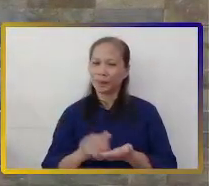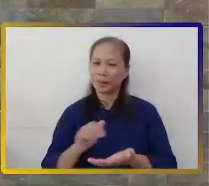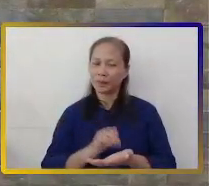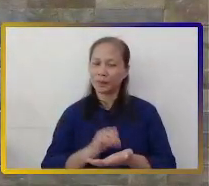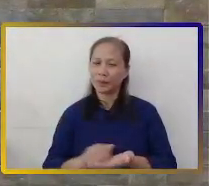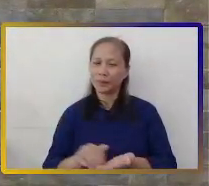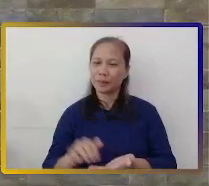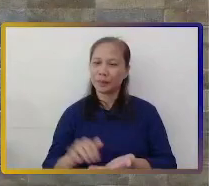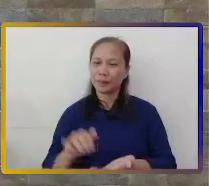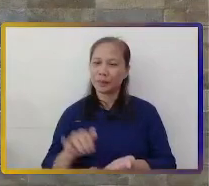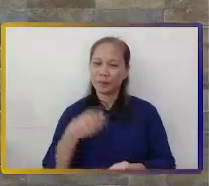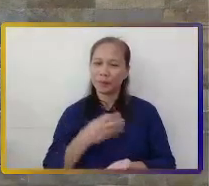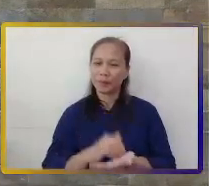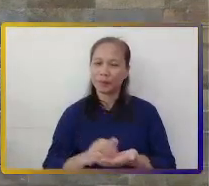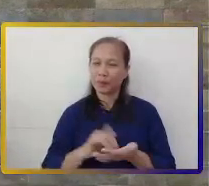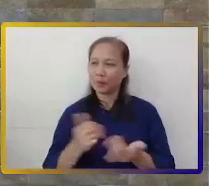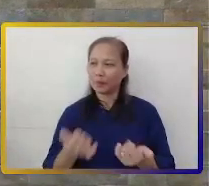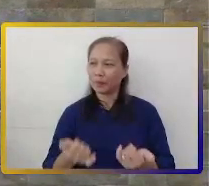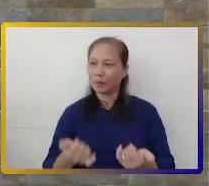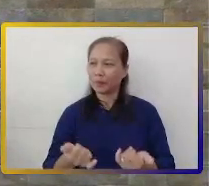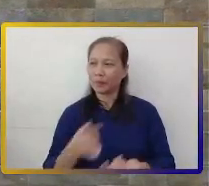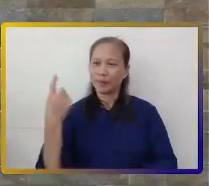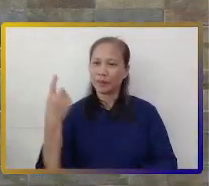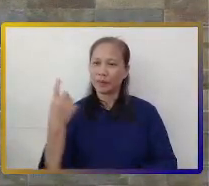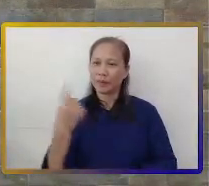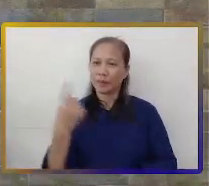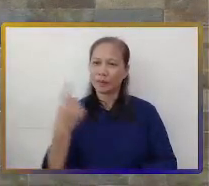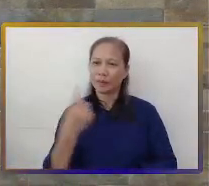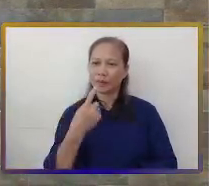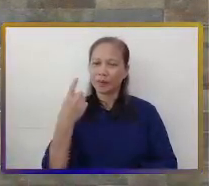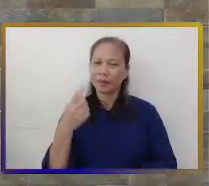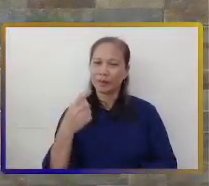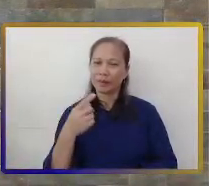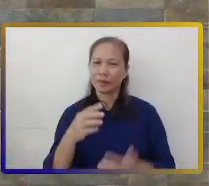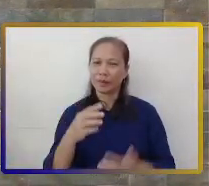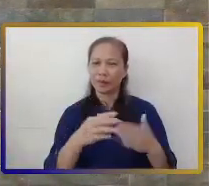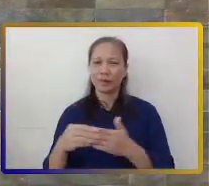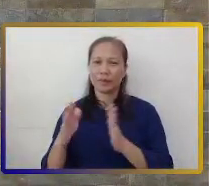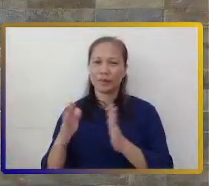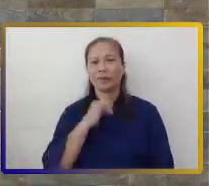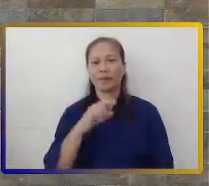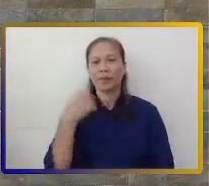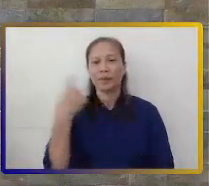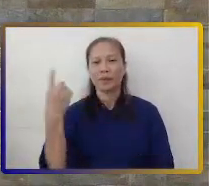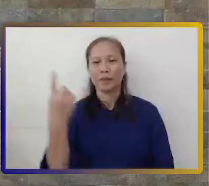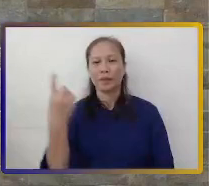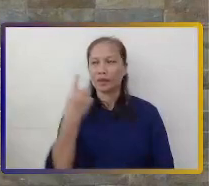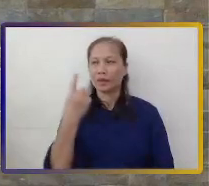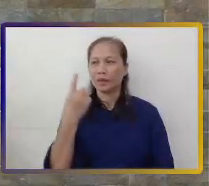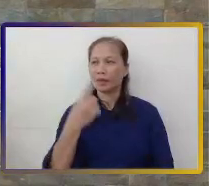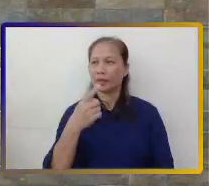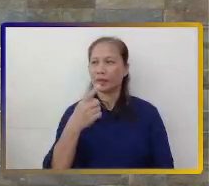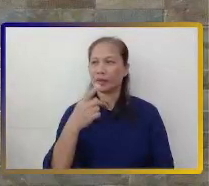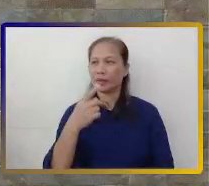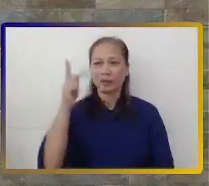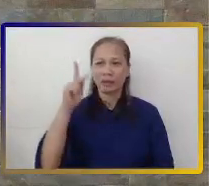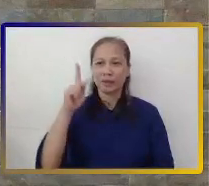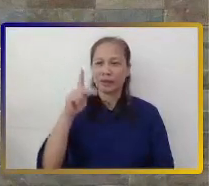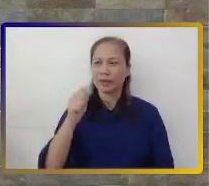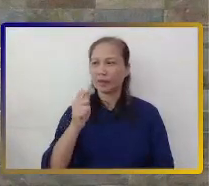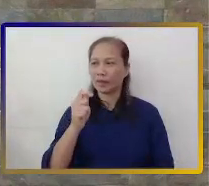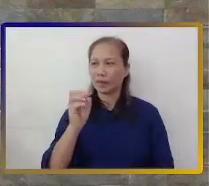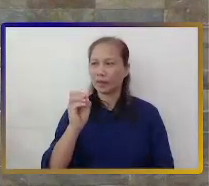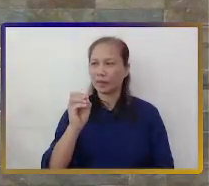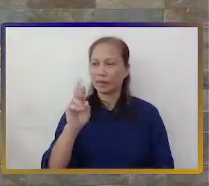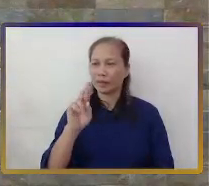ngayon who is the only leader of the church the pastor the pastor is the man of God na